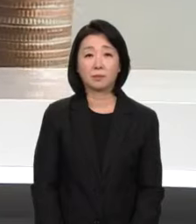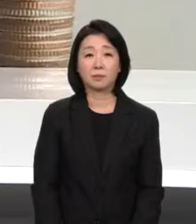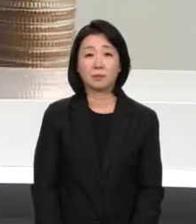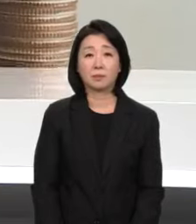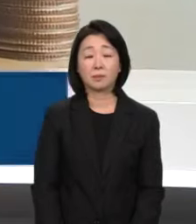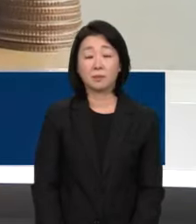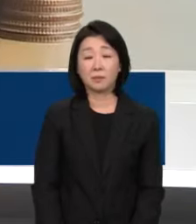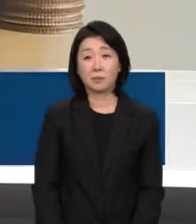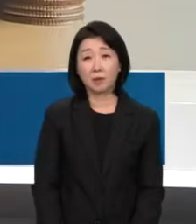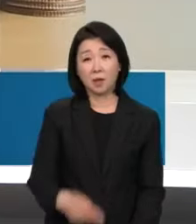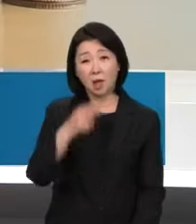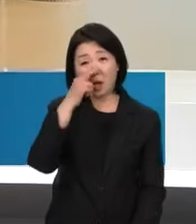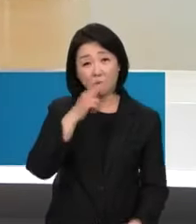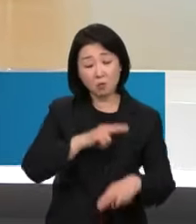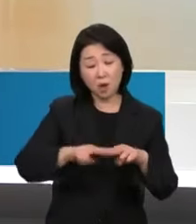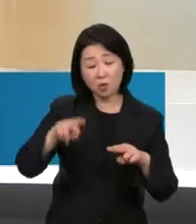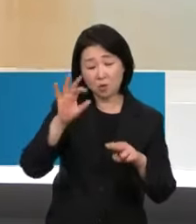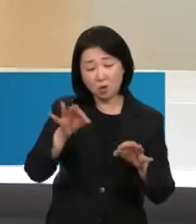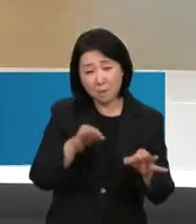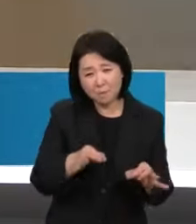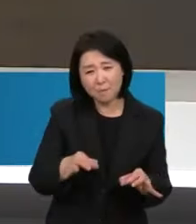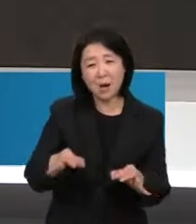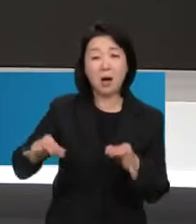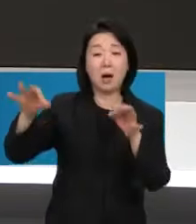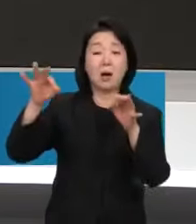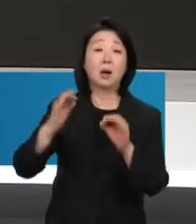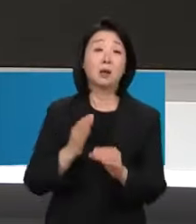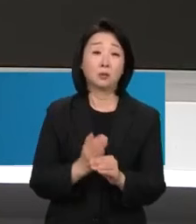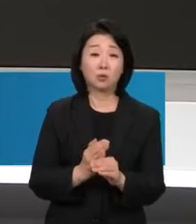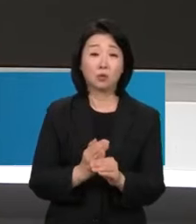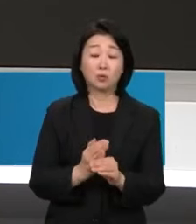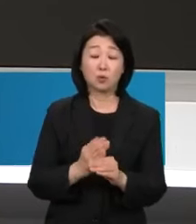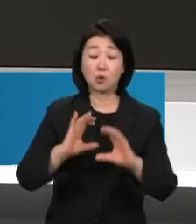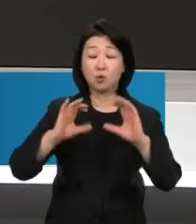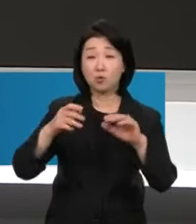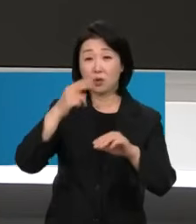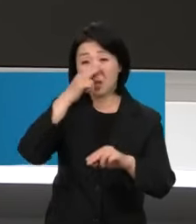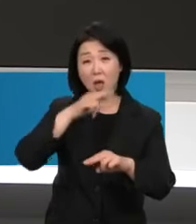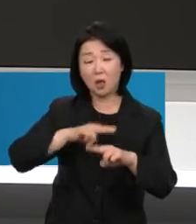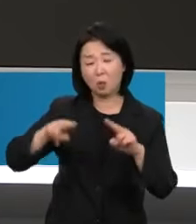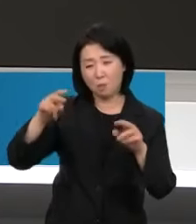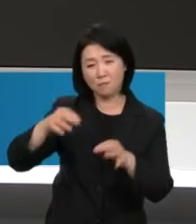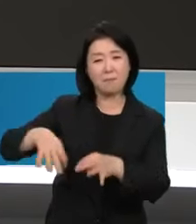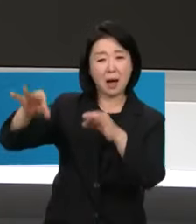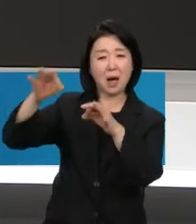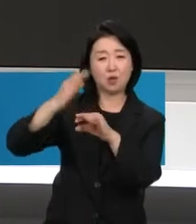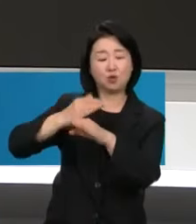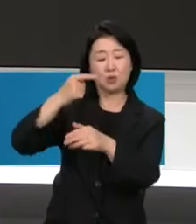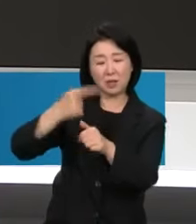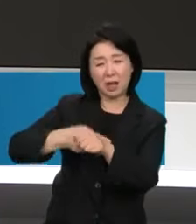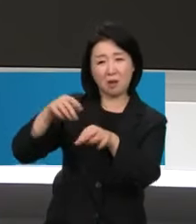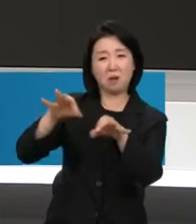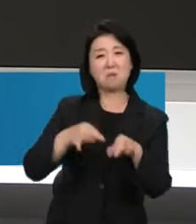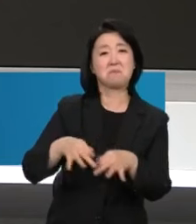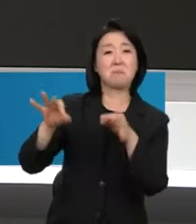한동안 잠잠했던 휘발유 값이 다시 오르고 있습니다. 국제 유가가 뛴 여파인데 안 잡히는 물가에 또다시 기름을 붓는